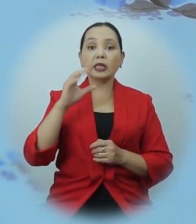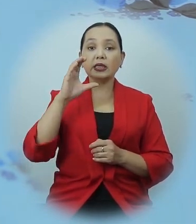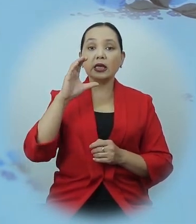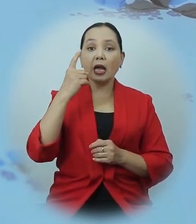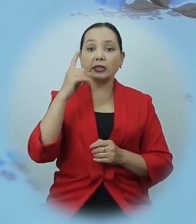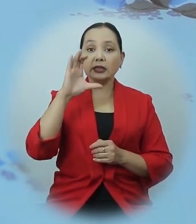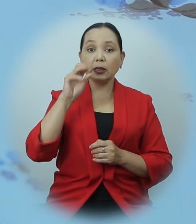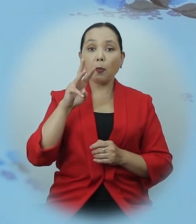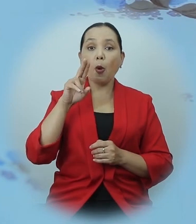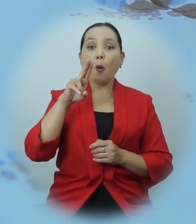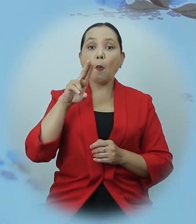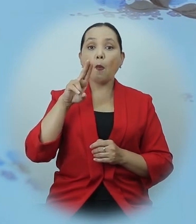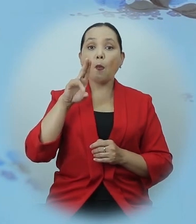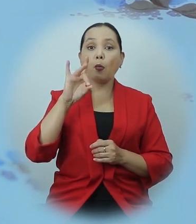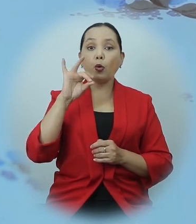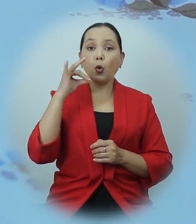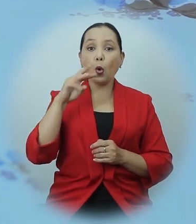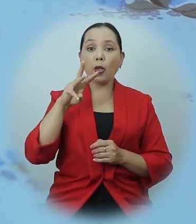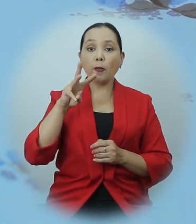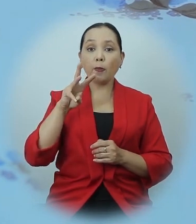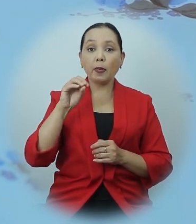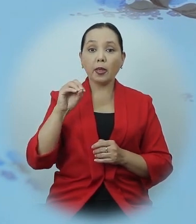Сантиметр по пройме.